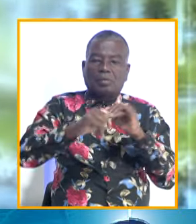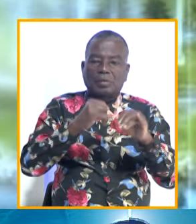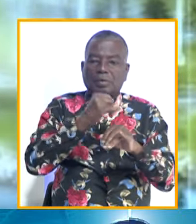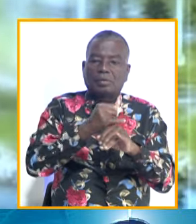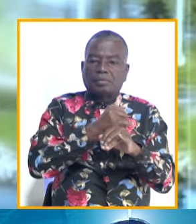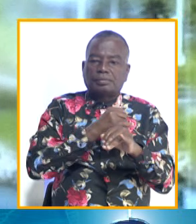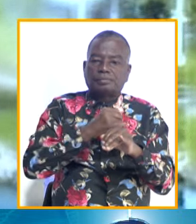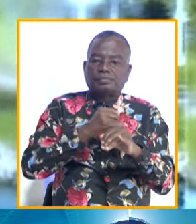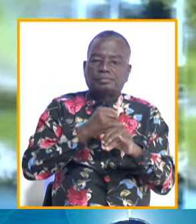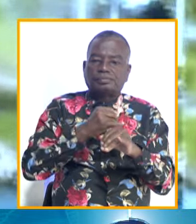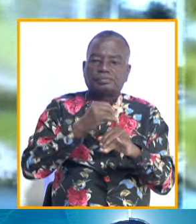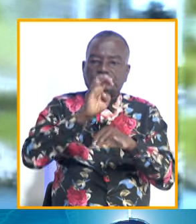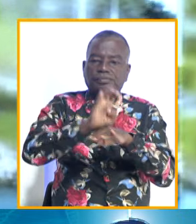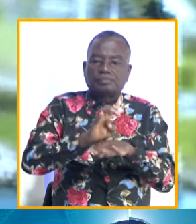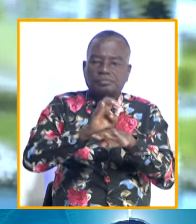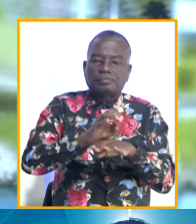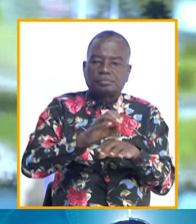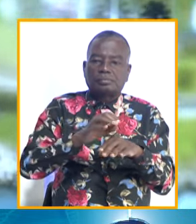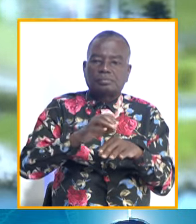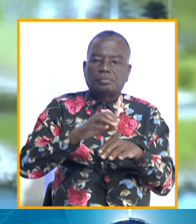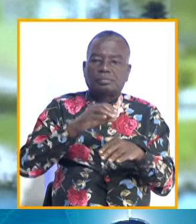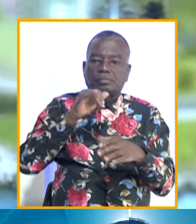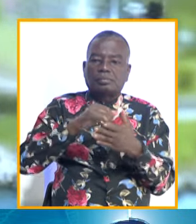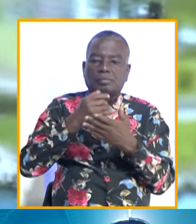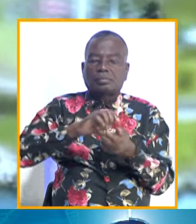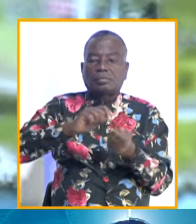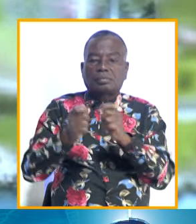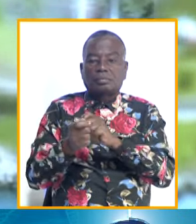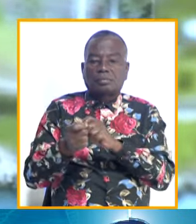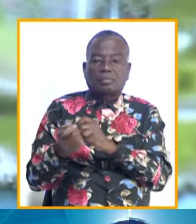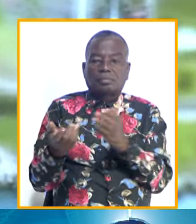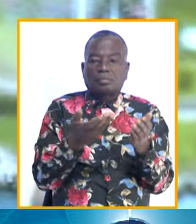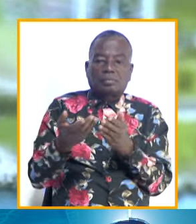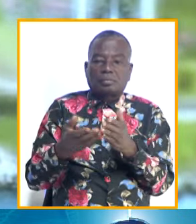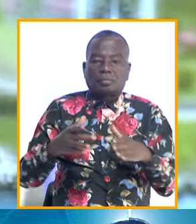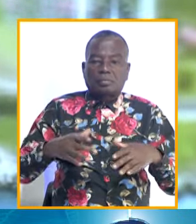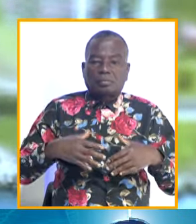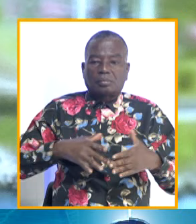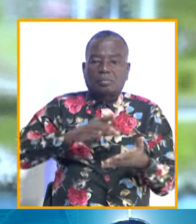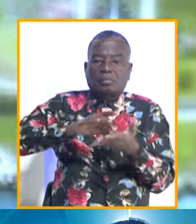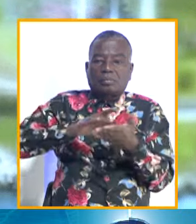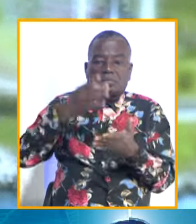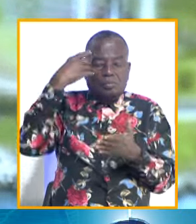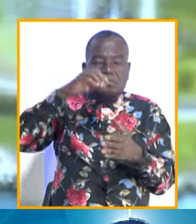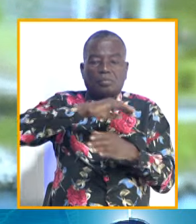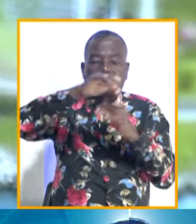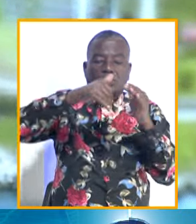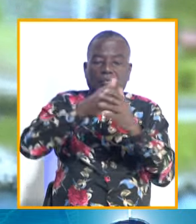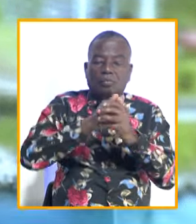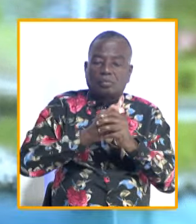internationales des médecines traditionnelles. L'ambition est d'améliorer l'accès aux services de soins pour tous. Serge Pacom Didi et Jean-Marc